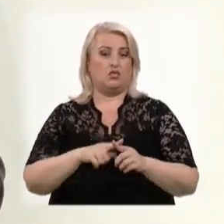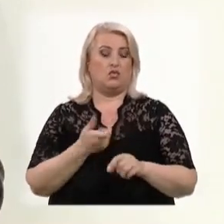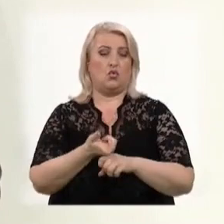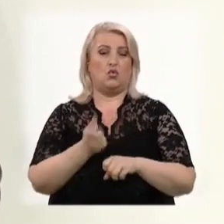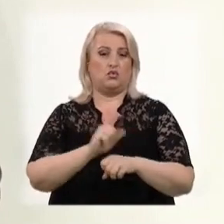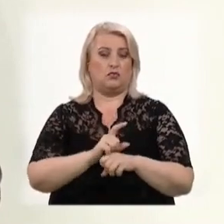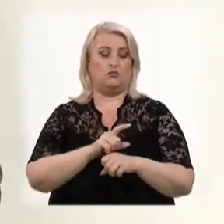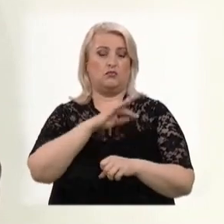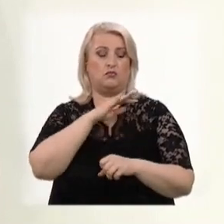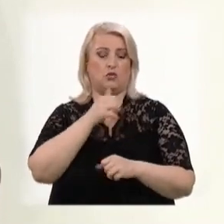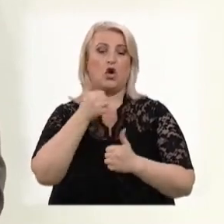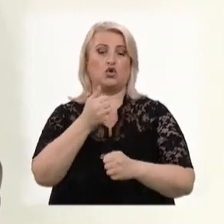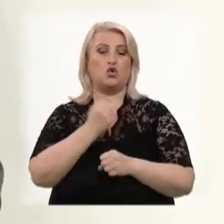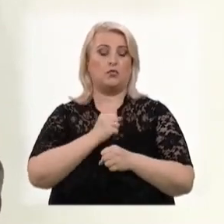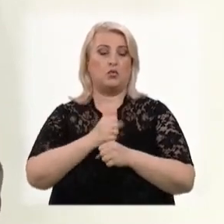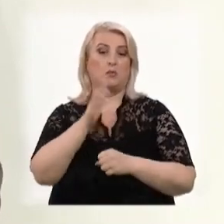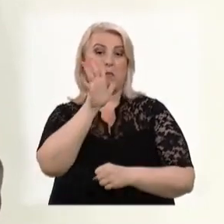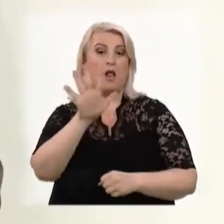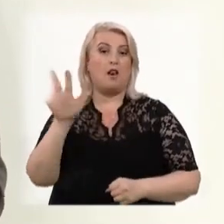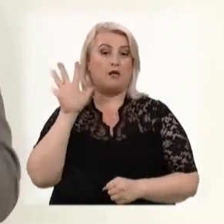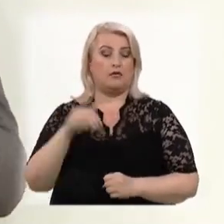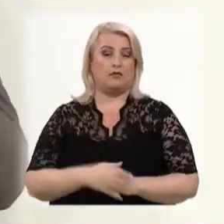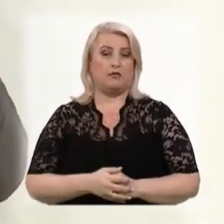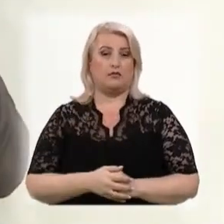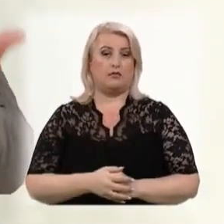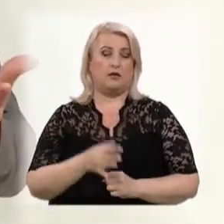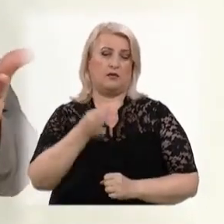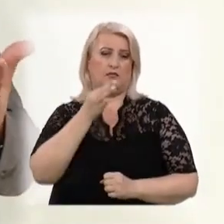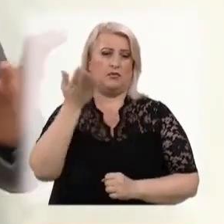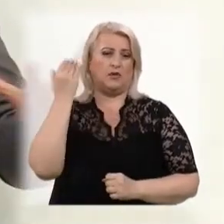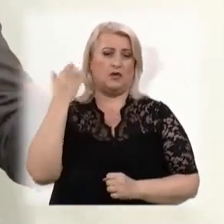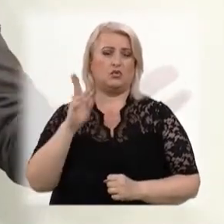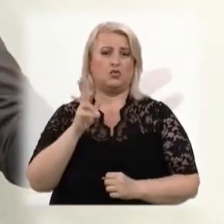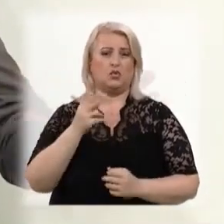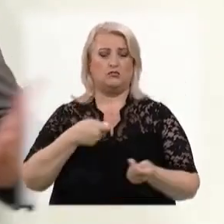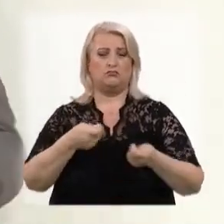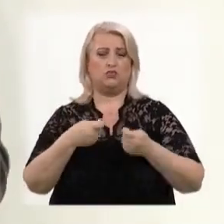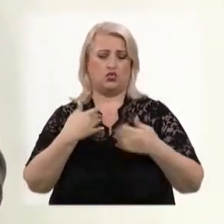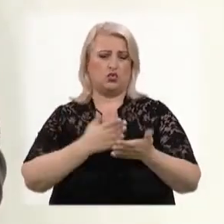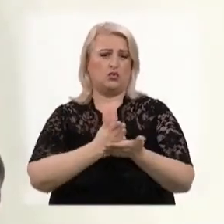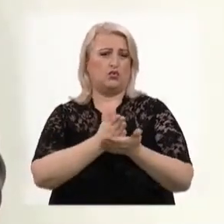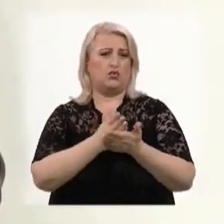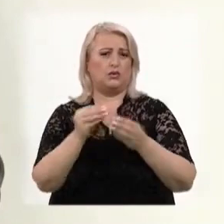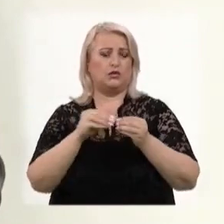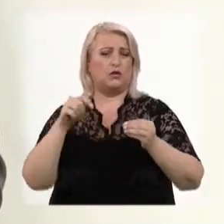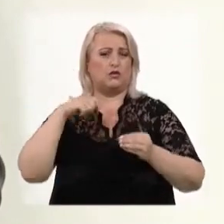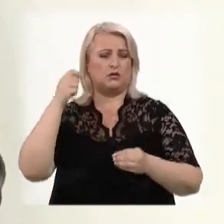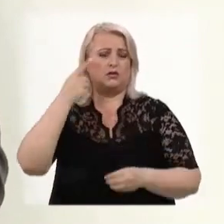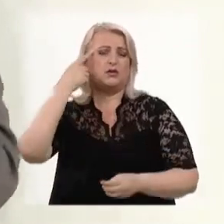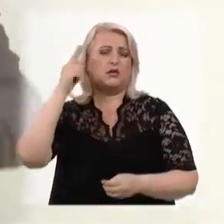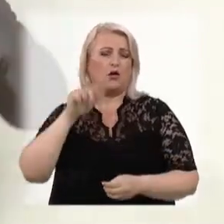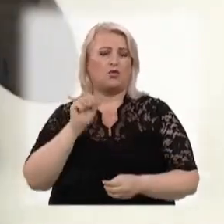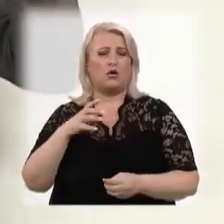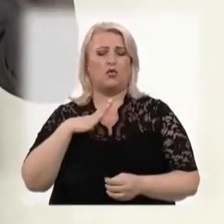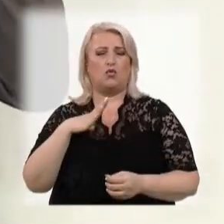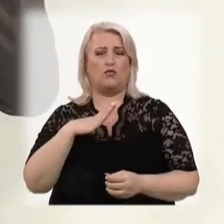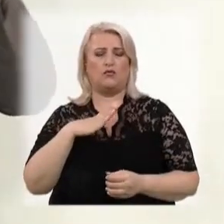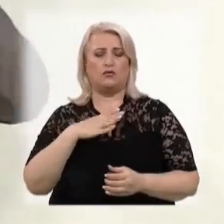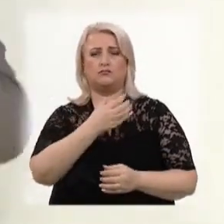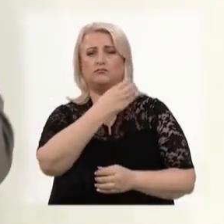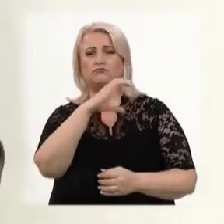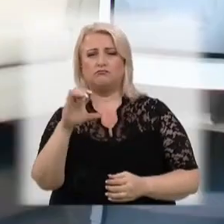bine vreo cinci ani în urmă Deci înainte cei care fac întrebarea de vreo 10 ani cu eu ca mierea o postare le